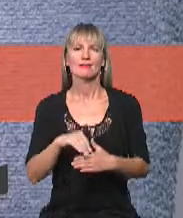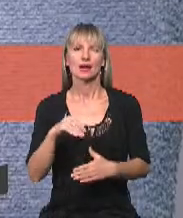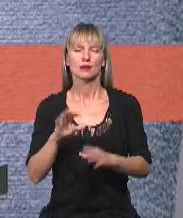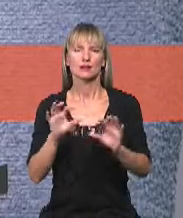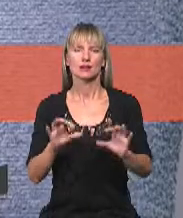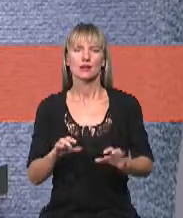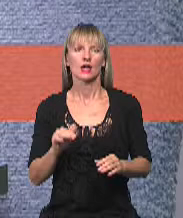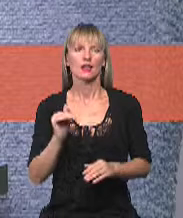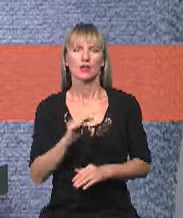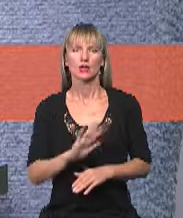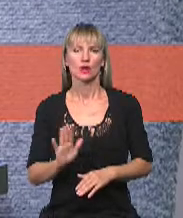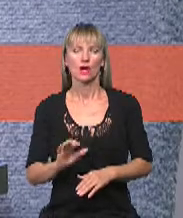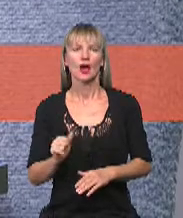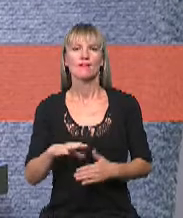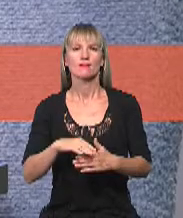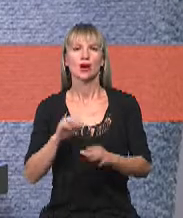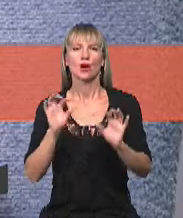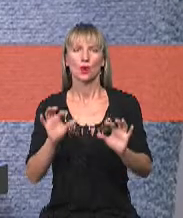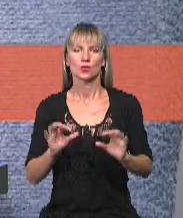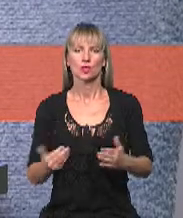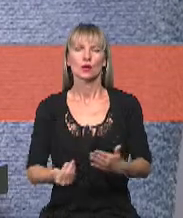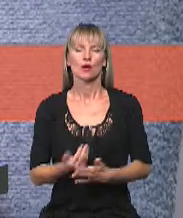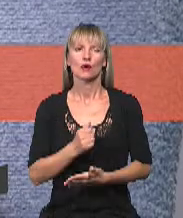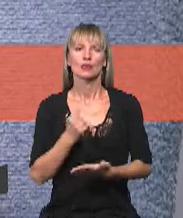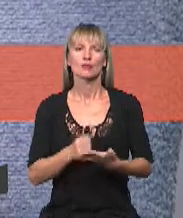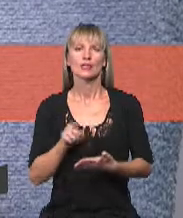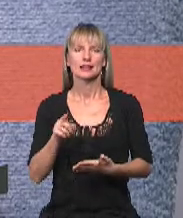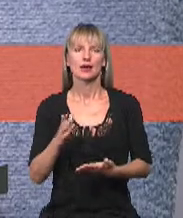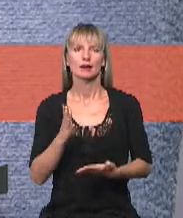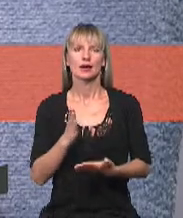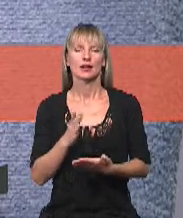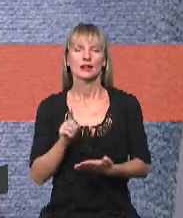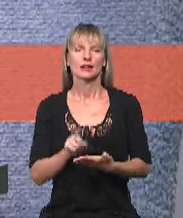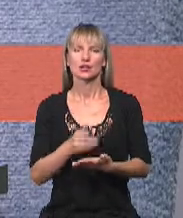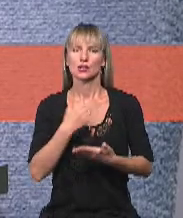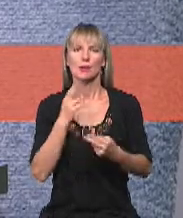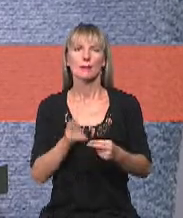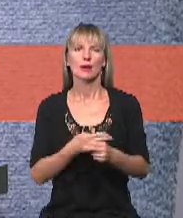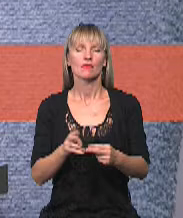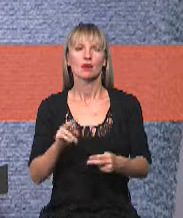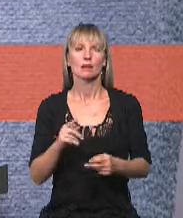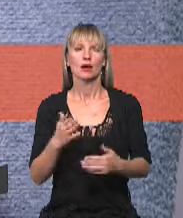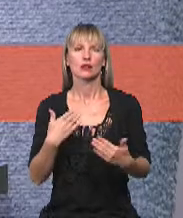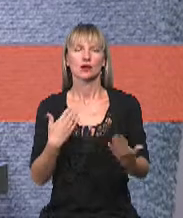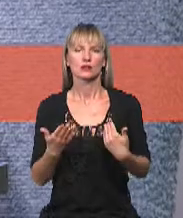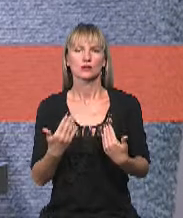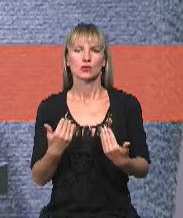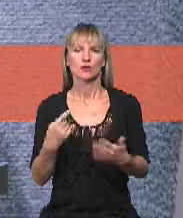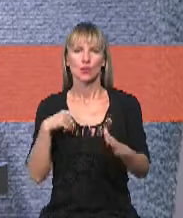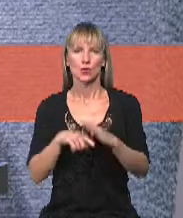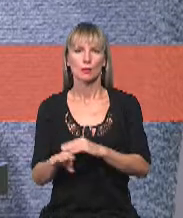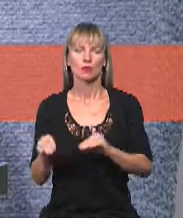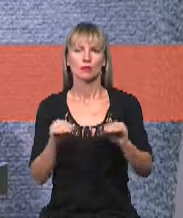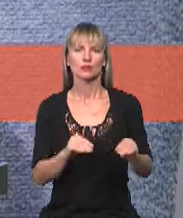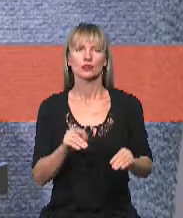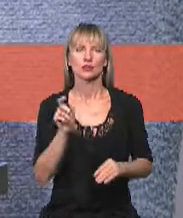виборчого законодавства не торкалися, а виборчий кодекс новий, ухвалений, там теж нема жодної правки, яка б стосувалася ВПО. Давайте про